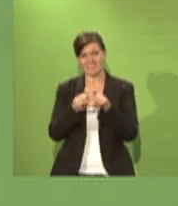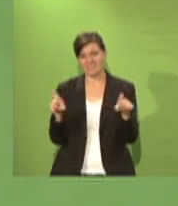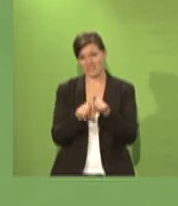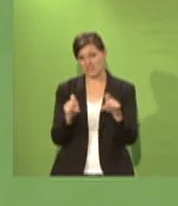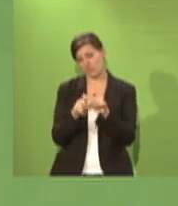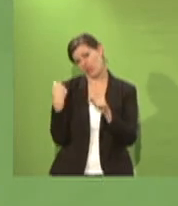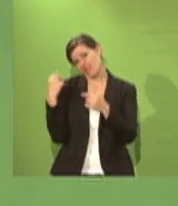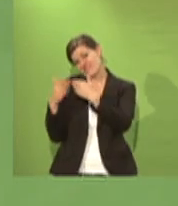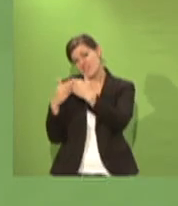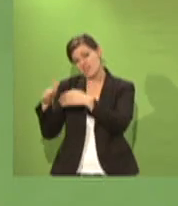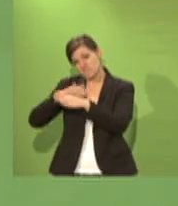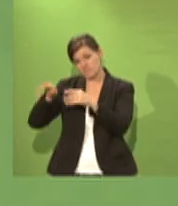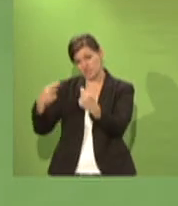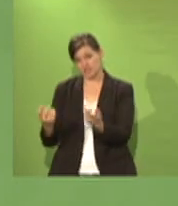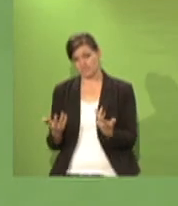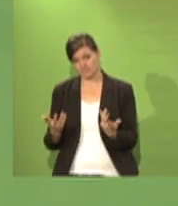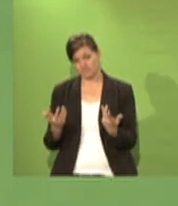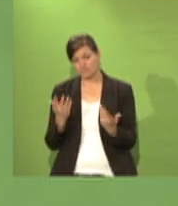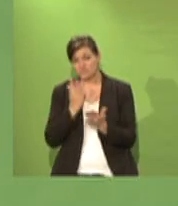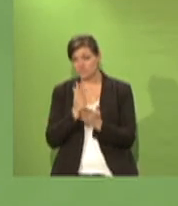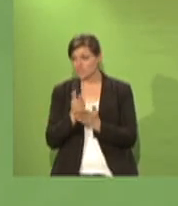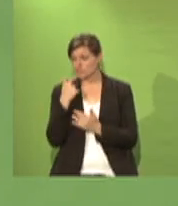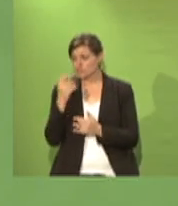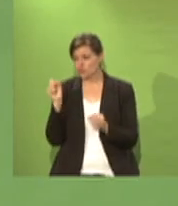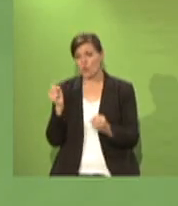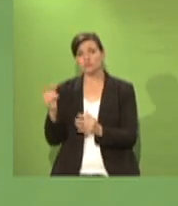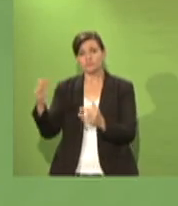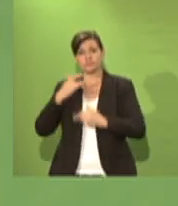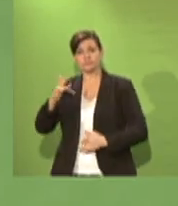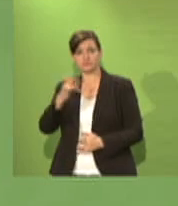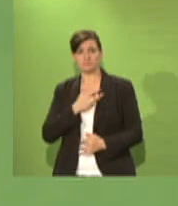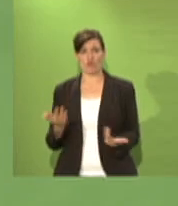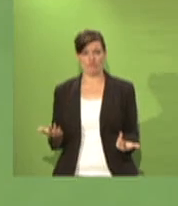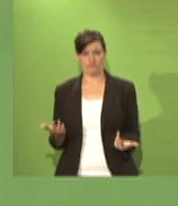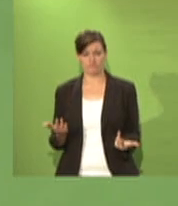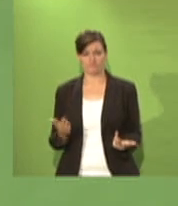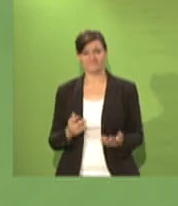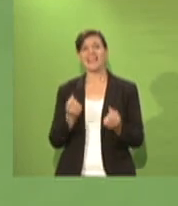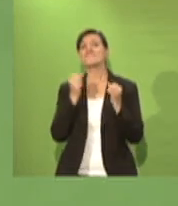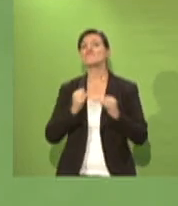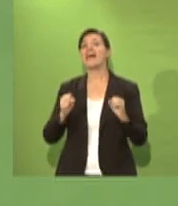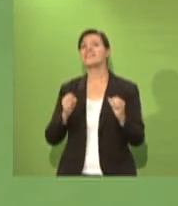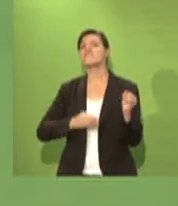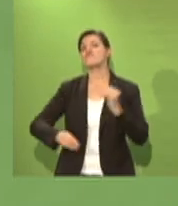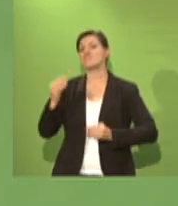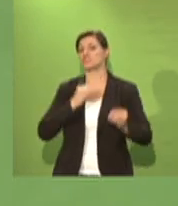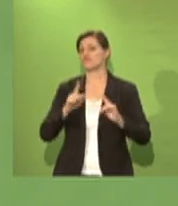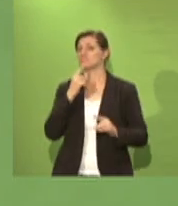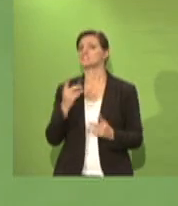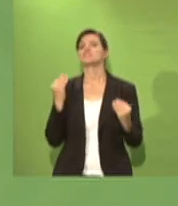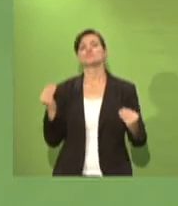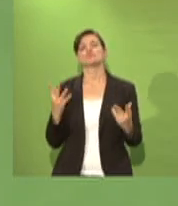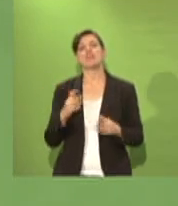Ecke und sind direkt betroffen. In der freien Wirtschaft würde man sagen, der ländliche